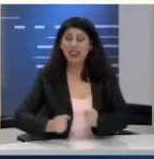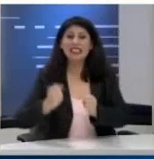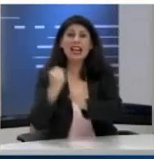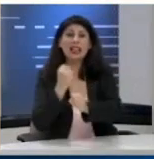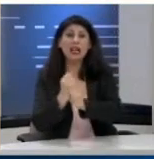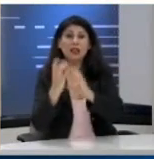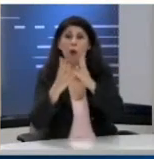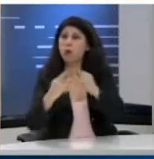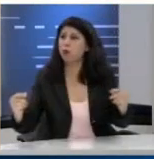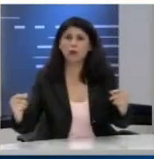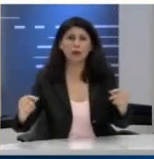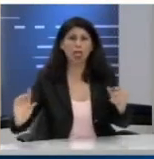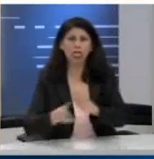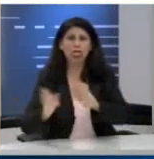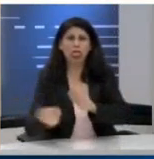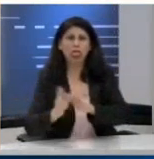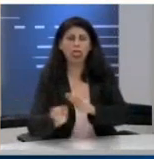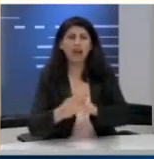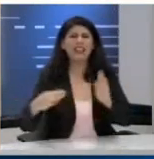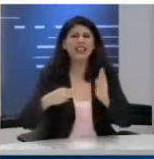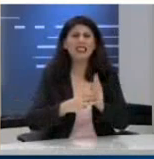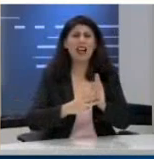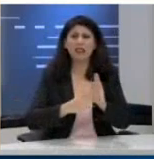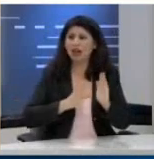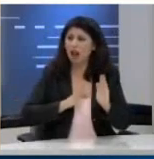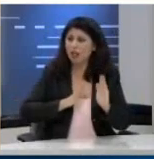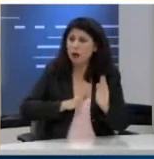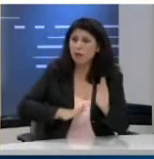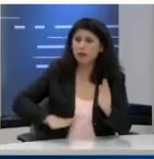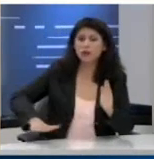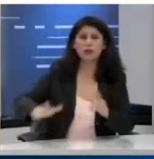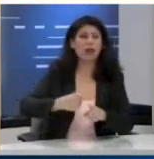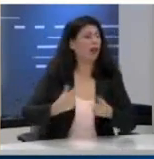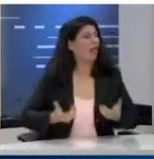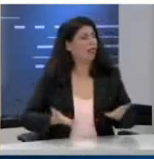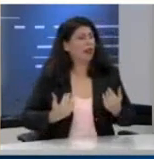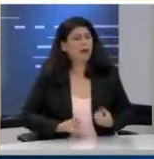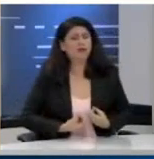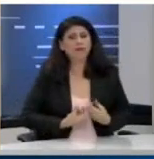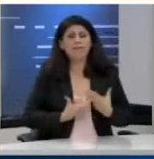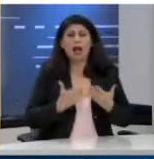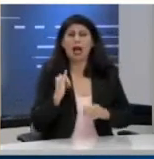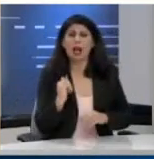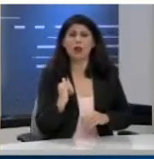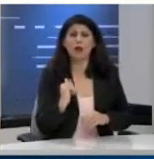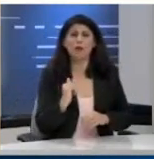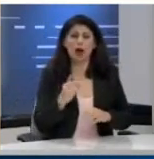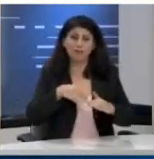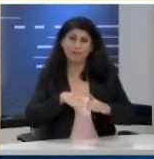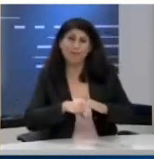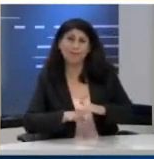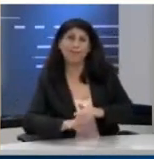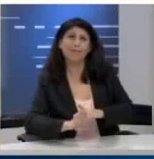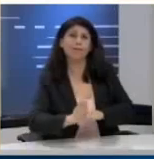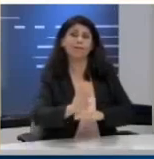υπάρχουν χιλιάδες συμπολίτες μας που δεν έχουν ακόμα βιώσει, δεν έχουν αισθανθεί την ανάκαμψη της